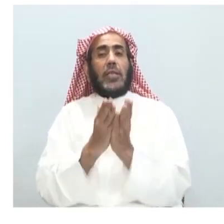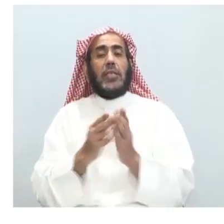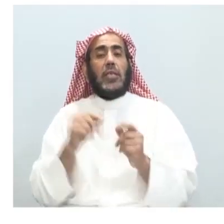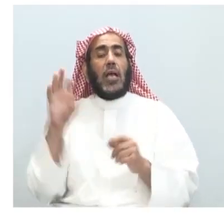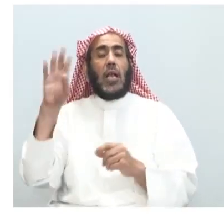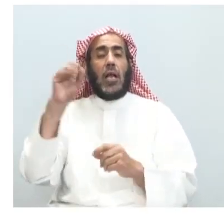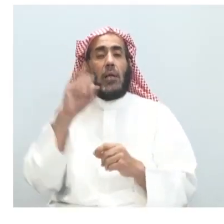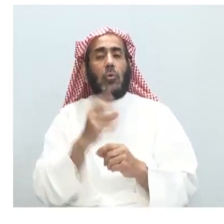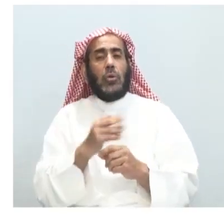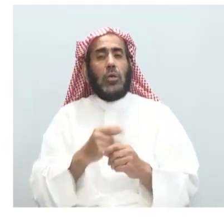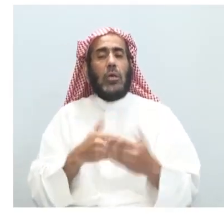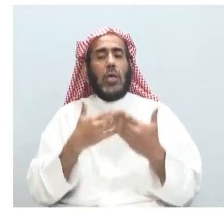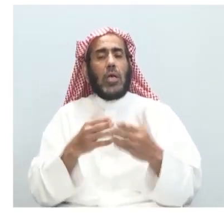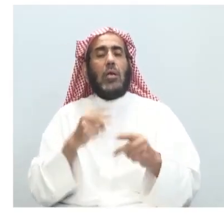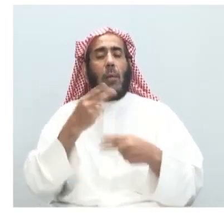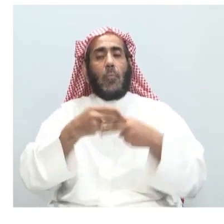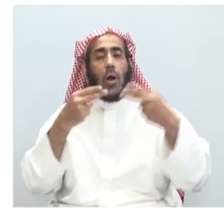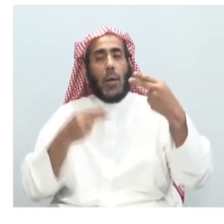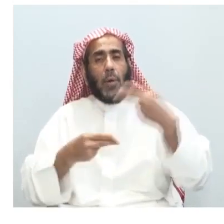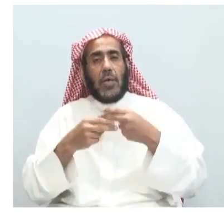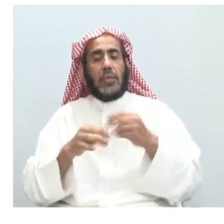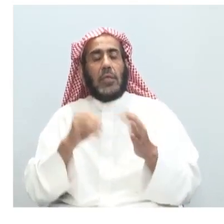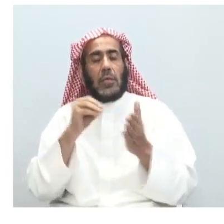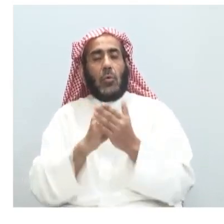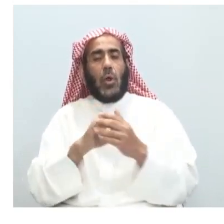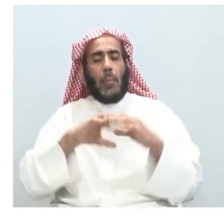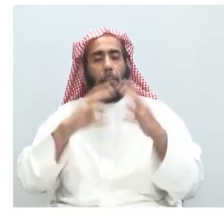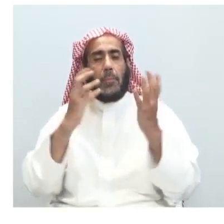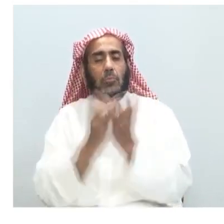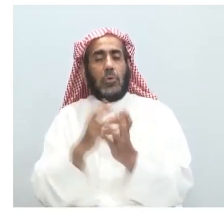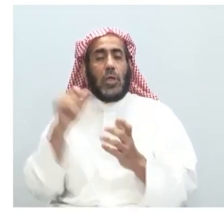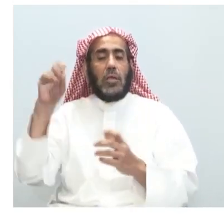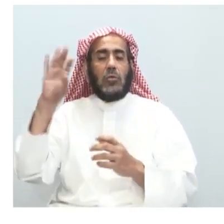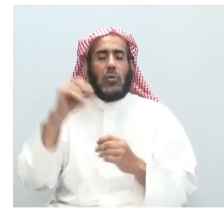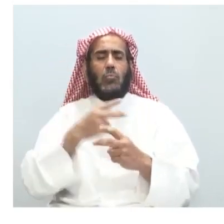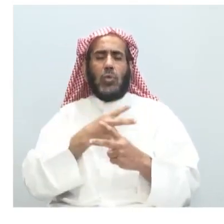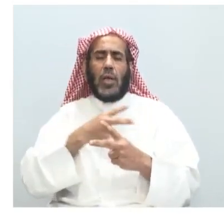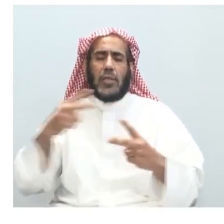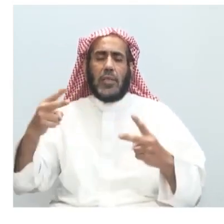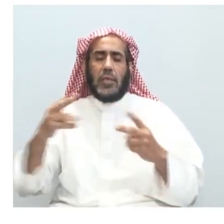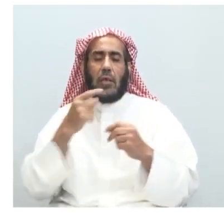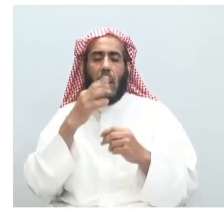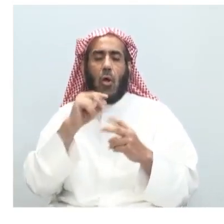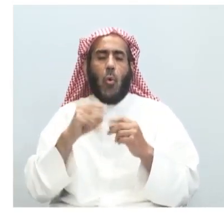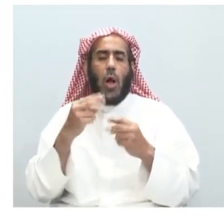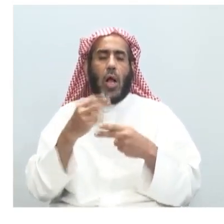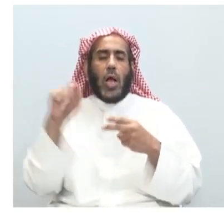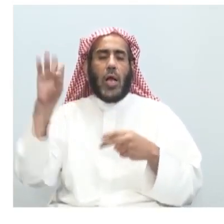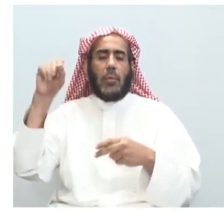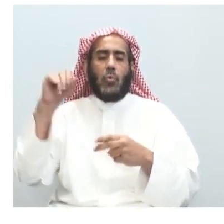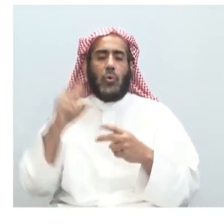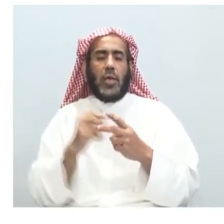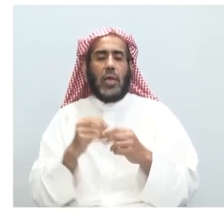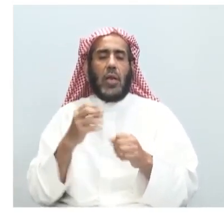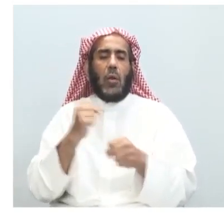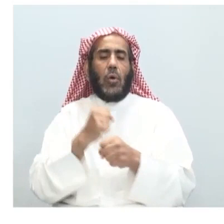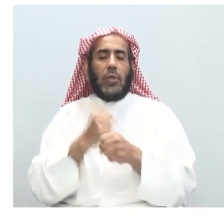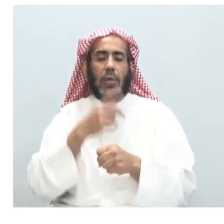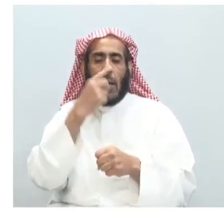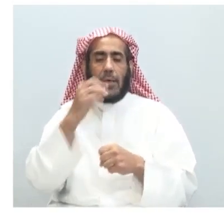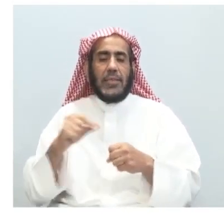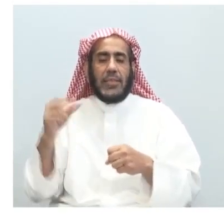الكربوهيدرات هي مركبات تحتوي على مجموعات هيدروكسيل متعدده ومجموعه كربونيل الوظيفيه